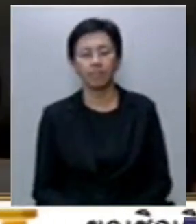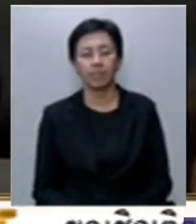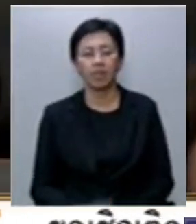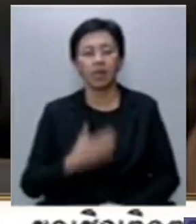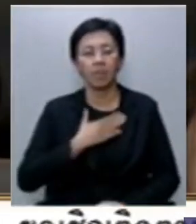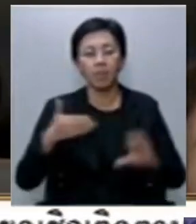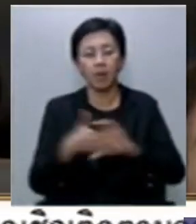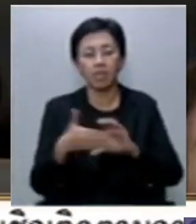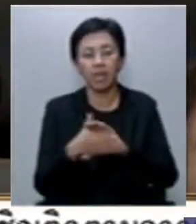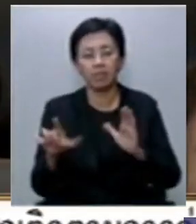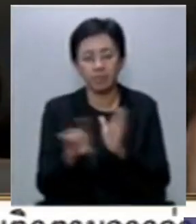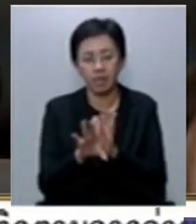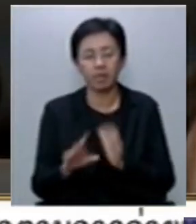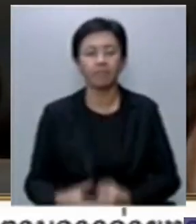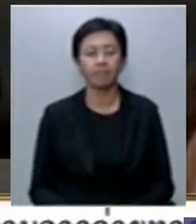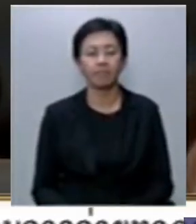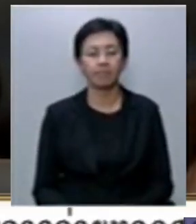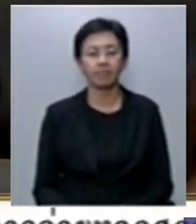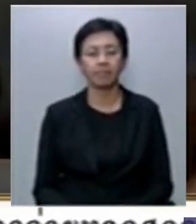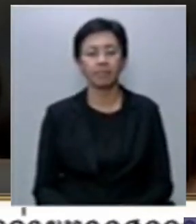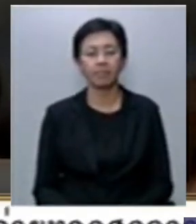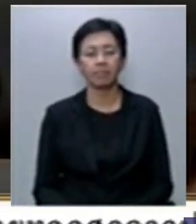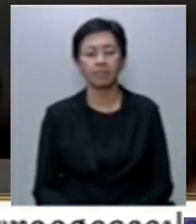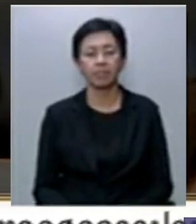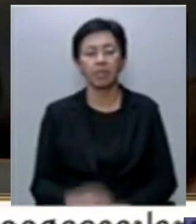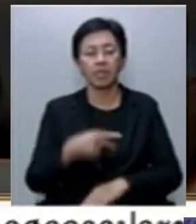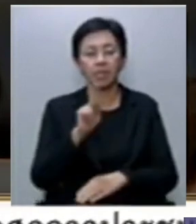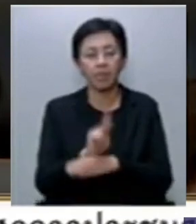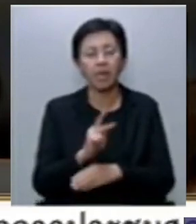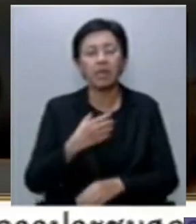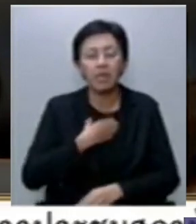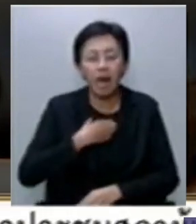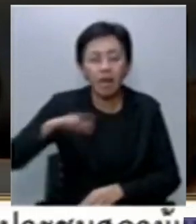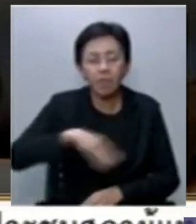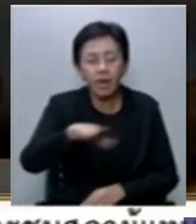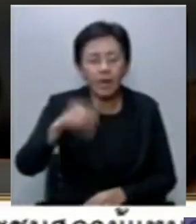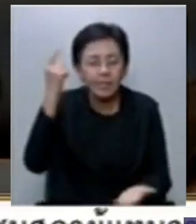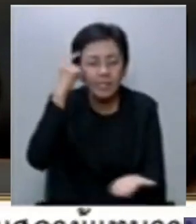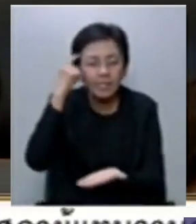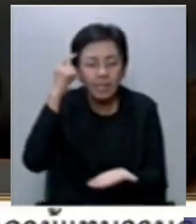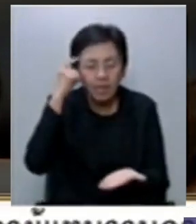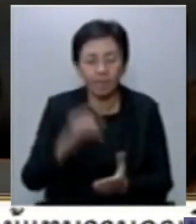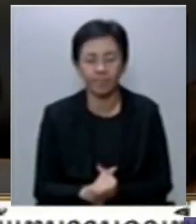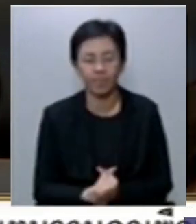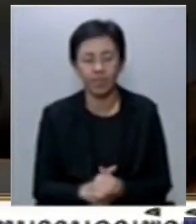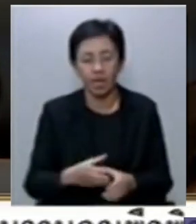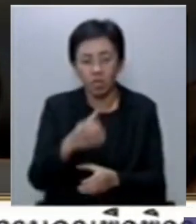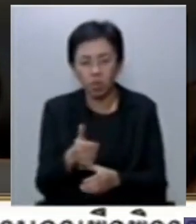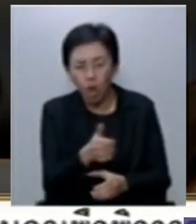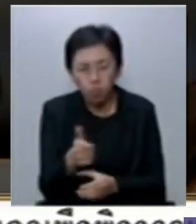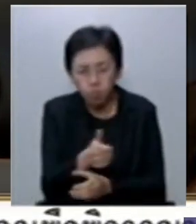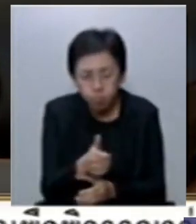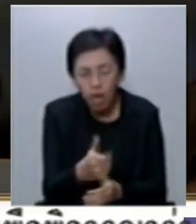ขอสไลด์สุดท้ายเลยครับ ครับผม ท่านประธานครับผมชวนคิดนะครับถังดับเพลิงกับยุทธุปกร